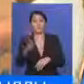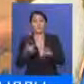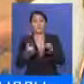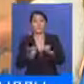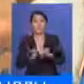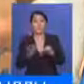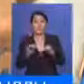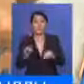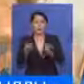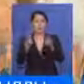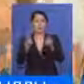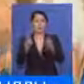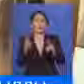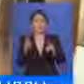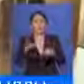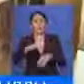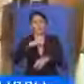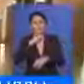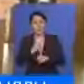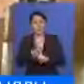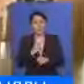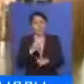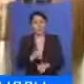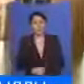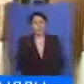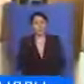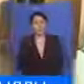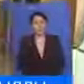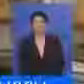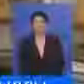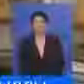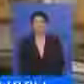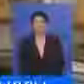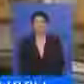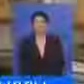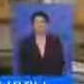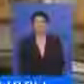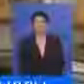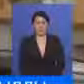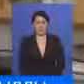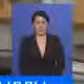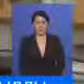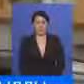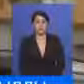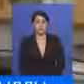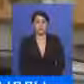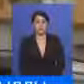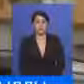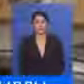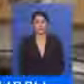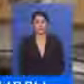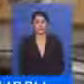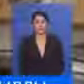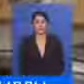жеткізбек. Балабақша талапқа сәйкес сақтық шараларын қатаң ұстануда. В соответствии с постановлением номер 27